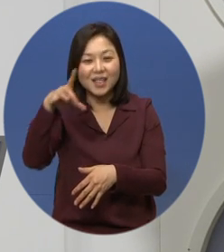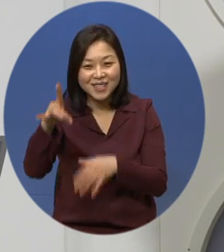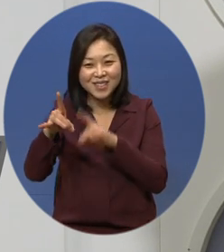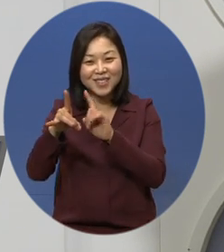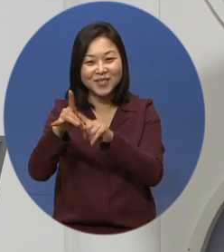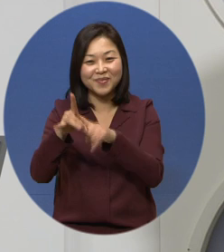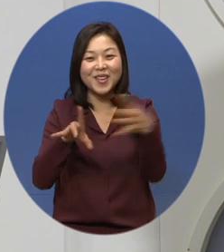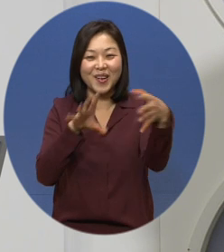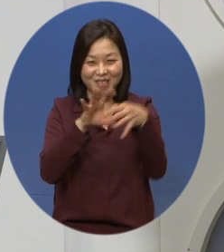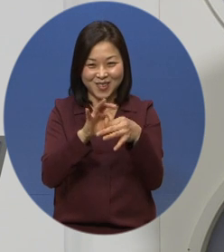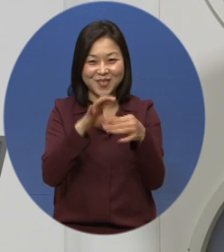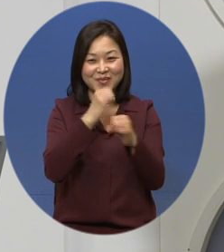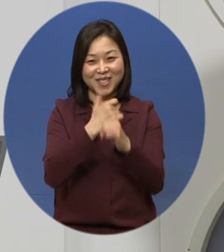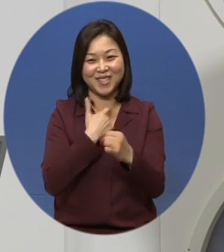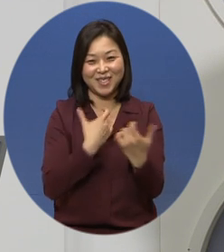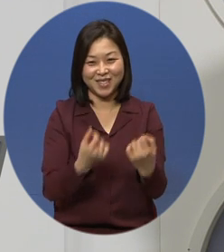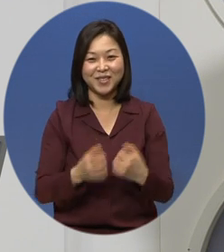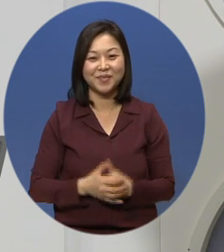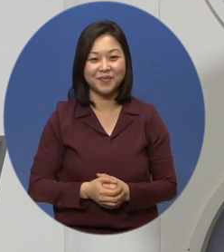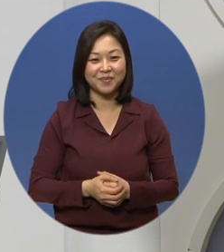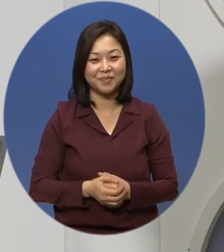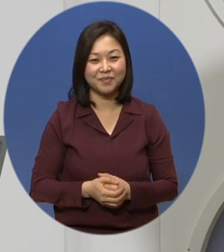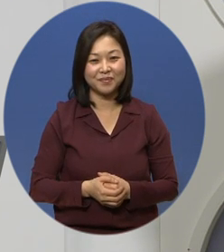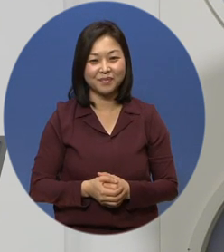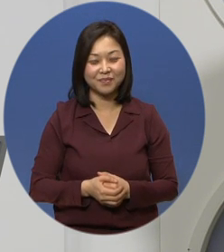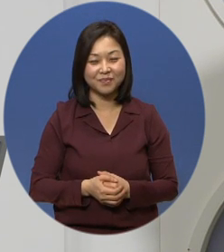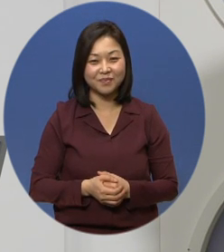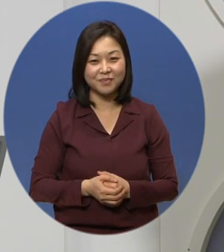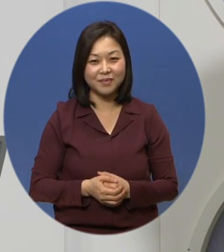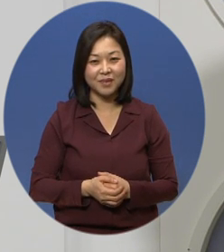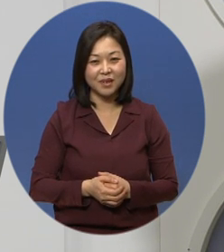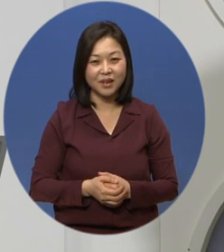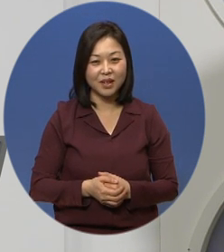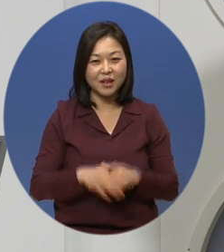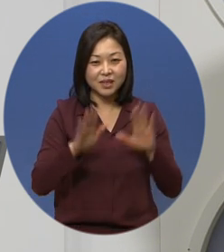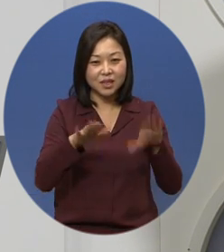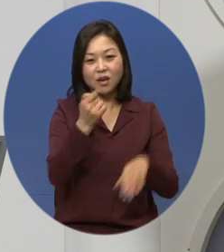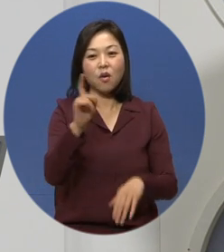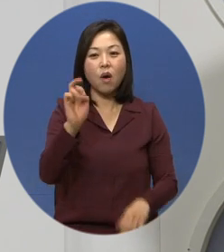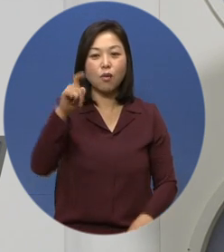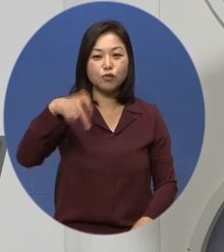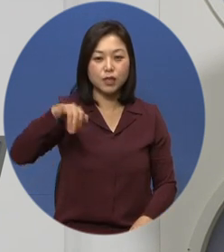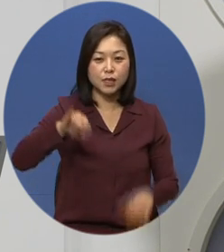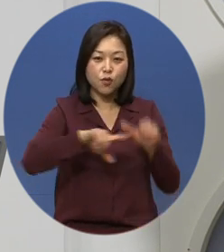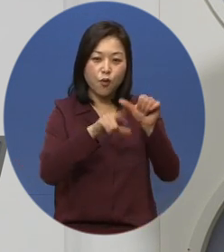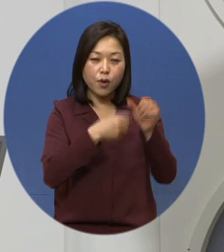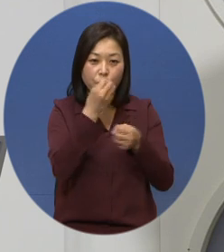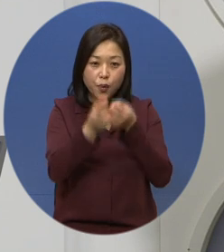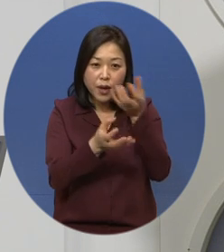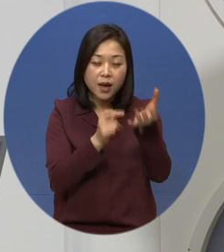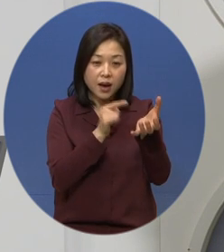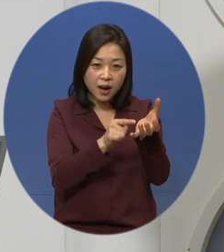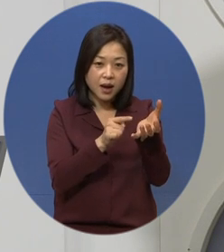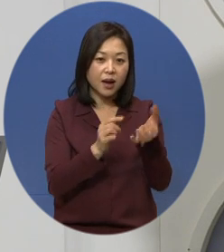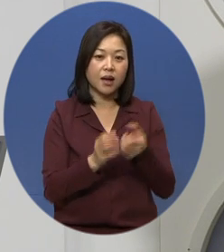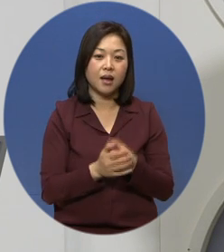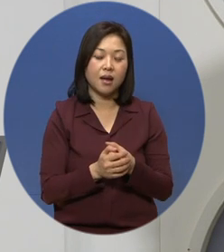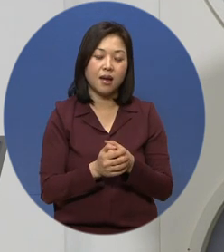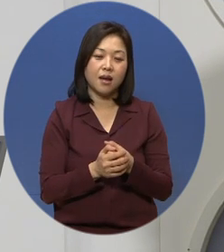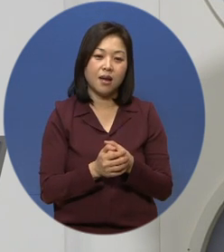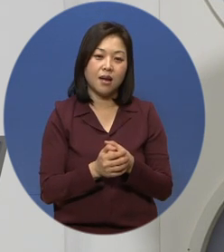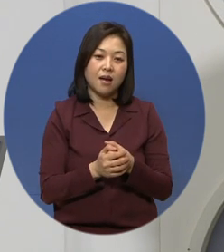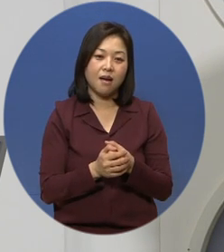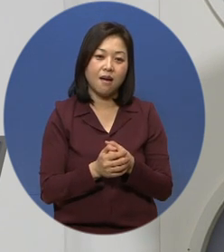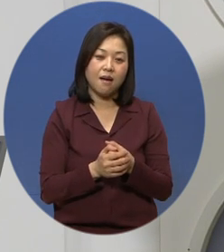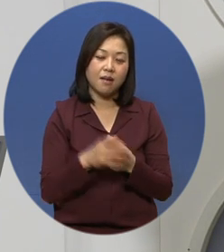했는데 지금 이렇게 황 거지 어우 레고 애가 아 빛을